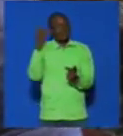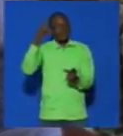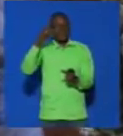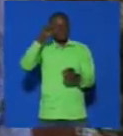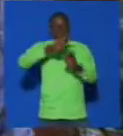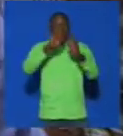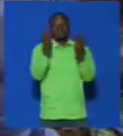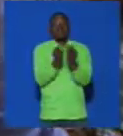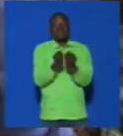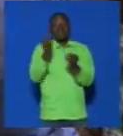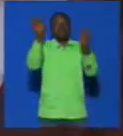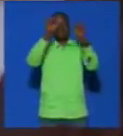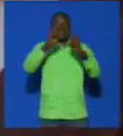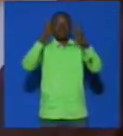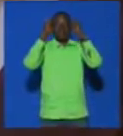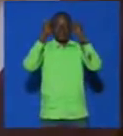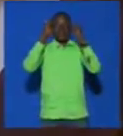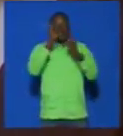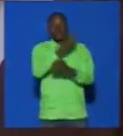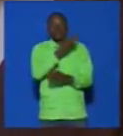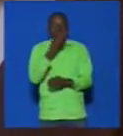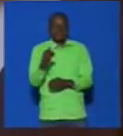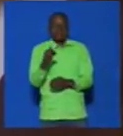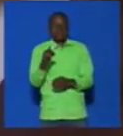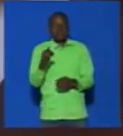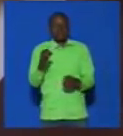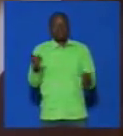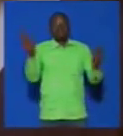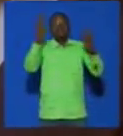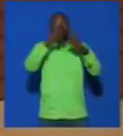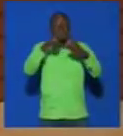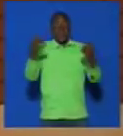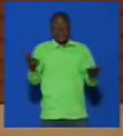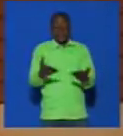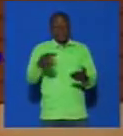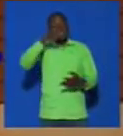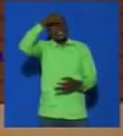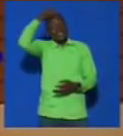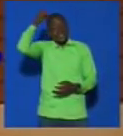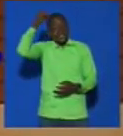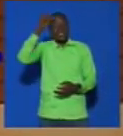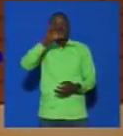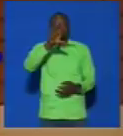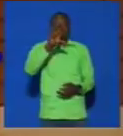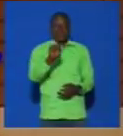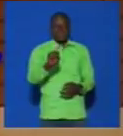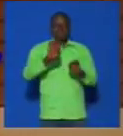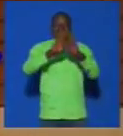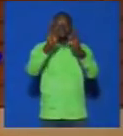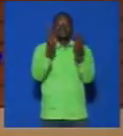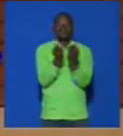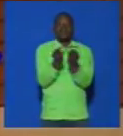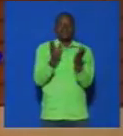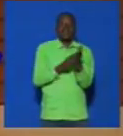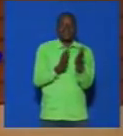le système éducatif du burkina faso on se rend compte que de plus en plus surtout au sahel ici et les foyers les